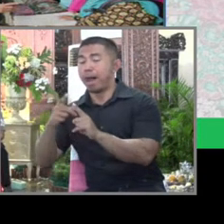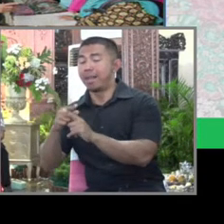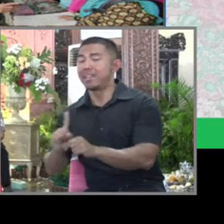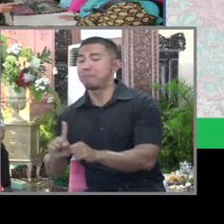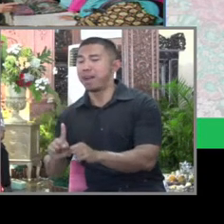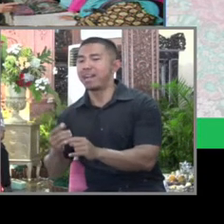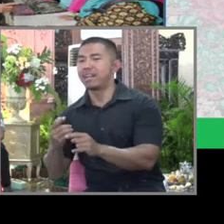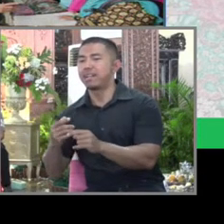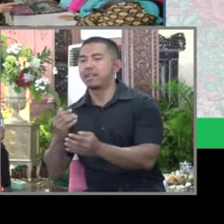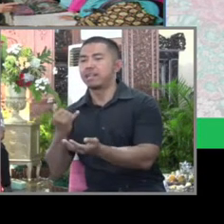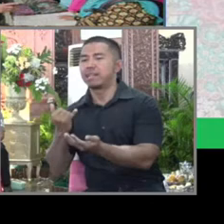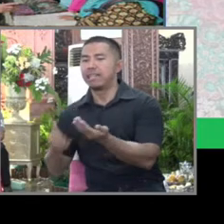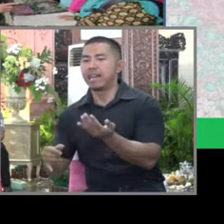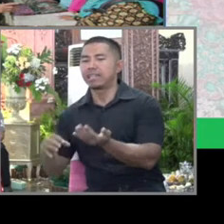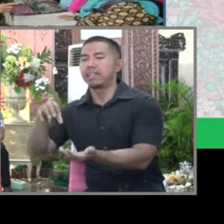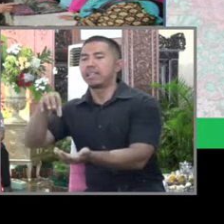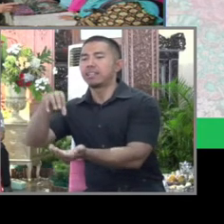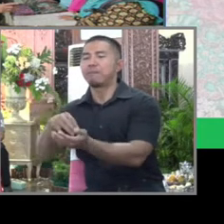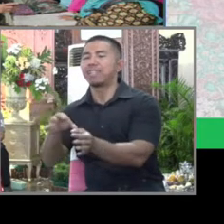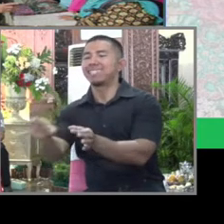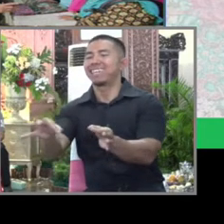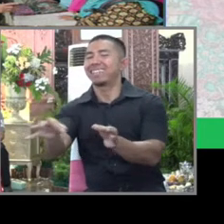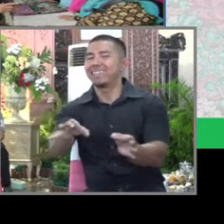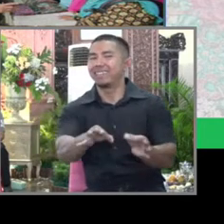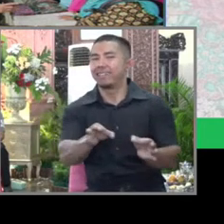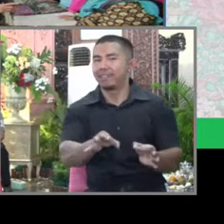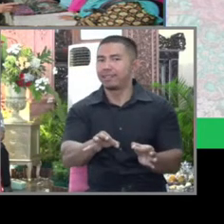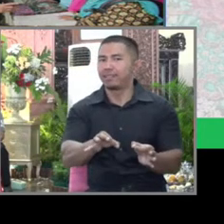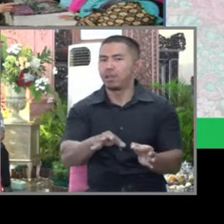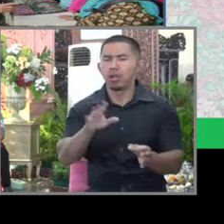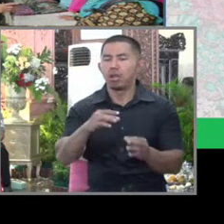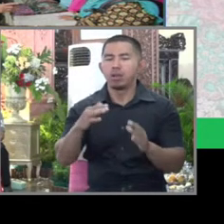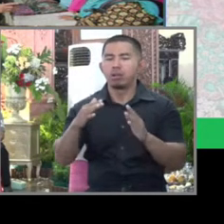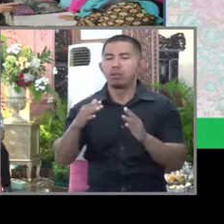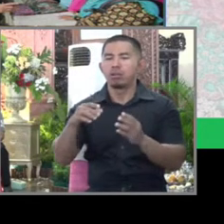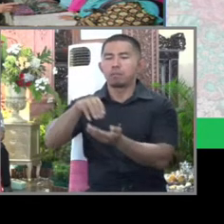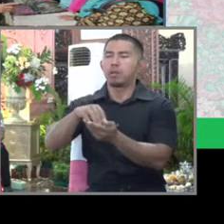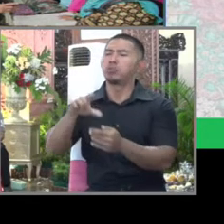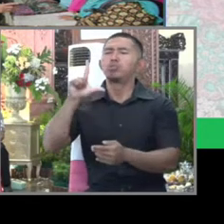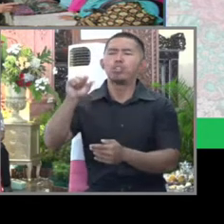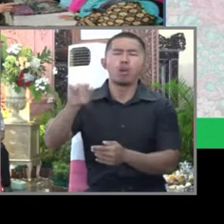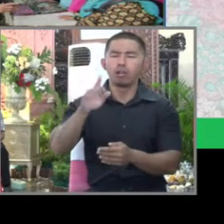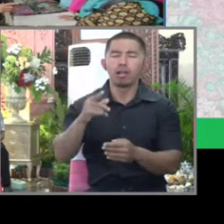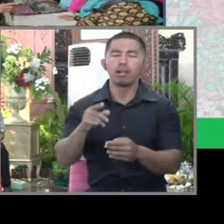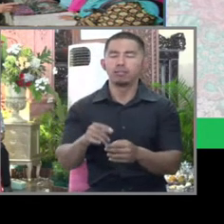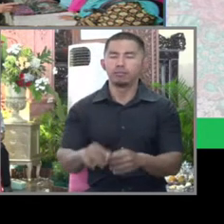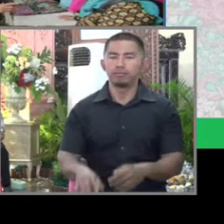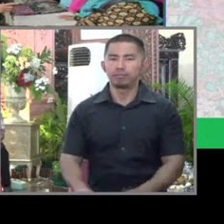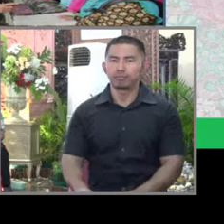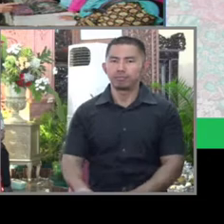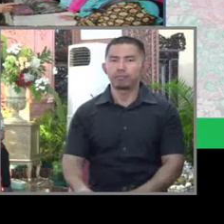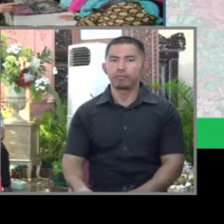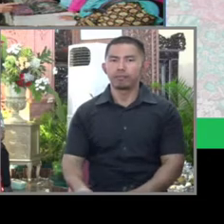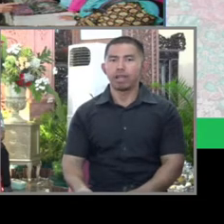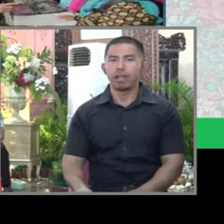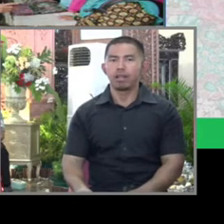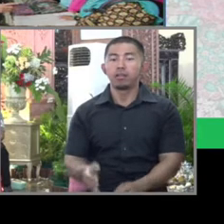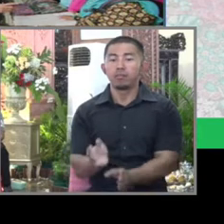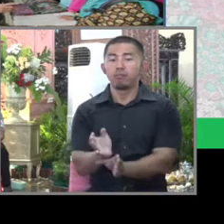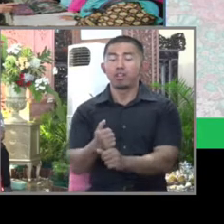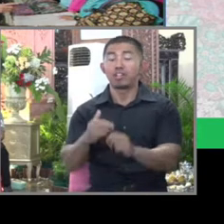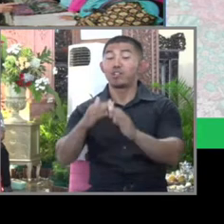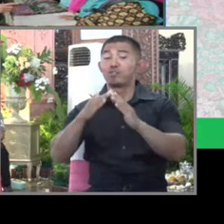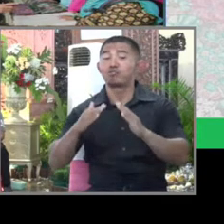daerah sekitar tidak dari lama dari Dajjal jauh tapi cukup dari Desa industri rumahan ini juga